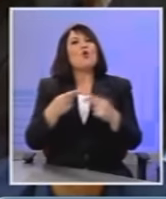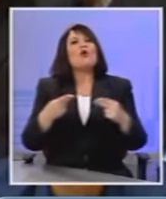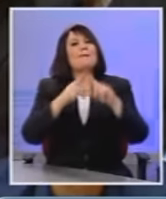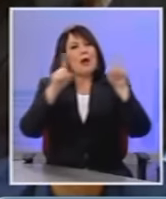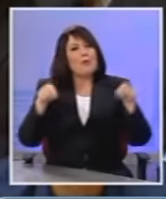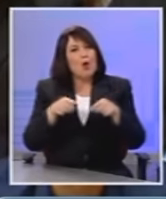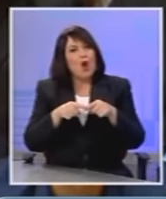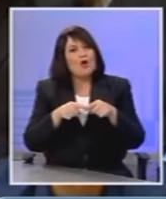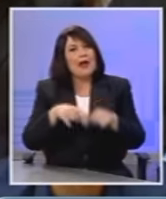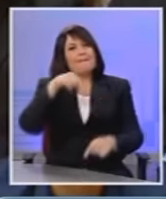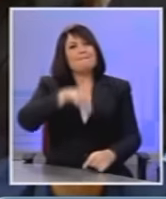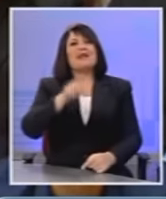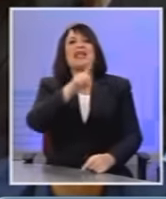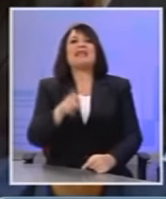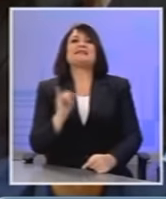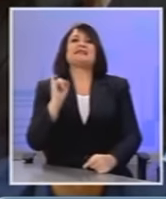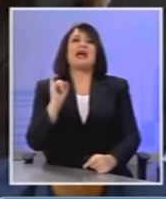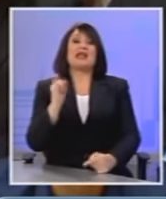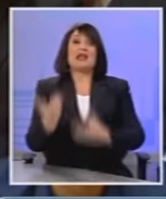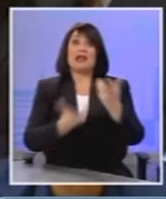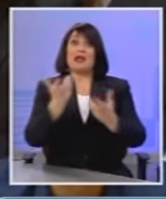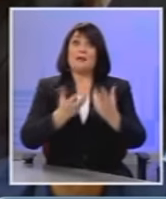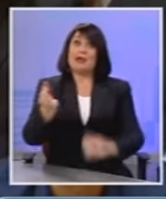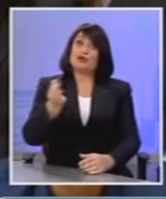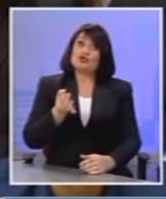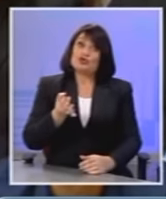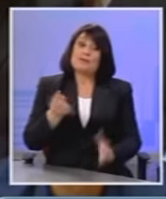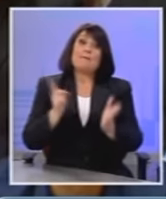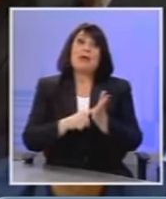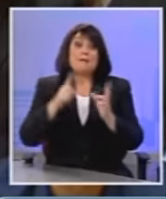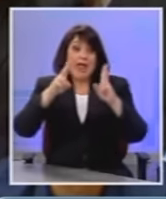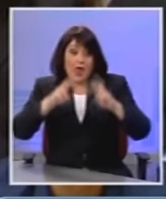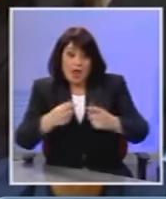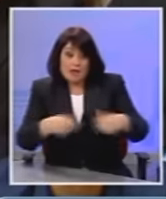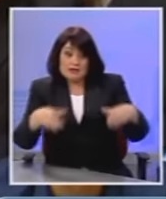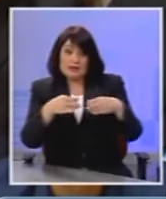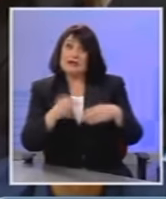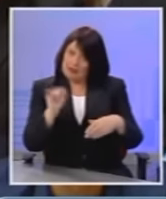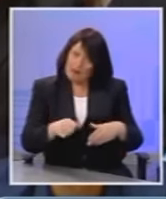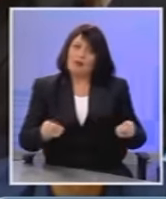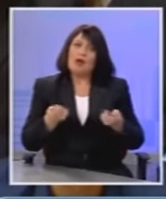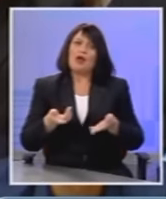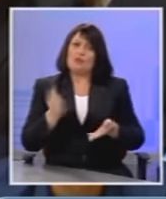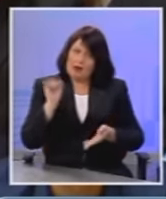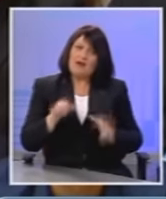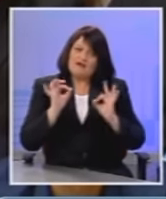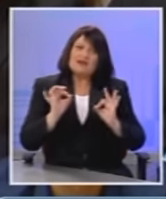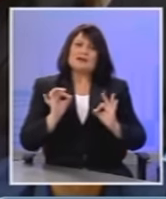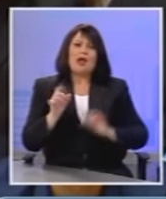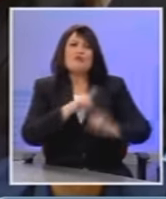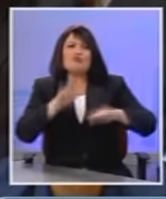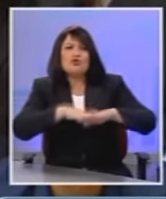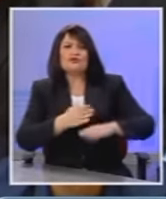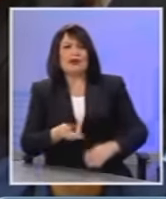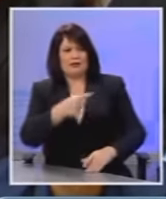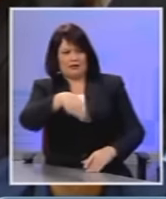οποίο είπε ο συγκυβερνήτης σας, ο κύριος Καμένος, ότι πρέπει να γίνει εξεταστική. Βεβαίως και να γίνει εξεταστική. Αλλά εσείς το